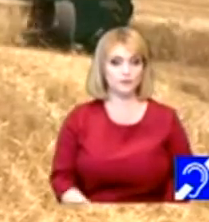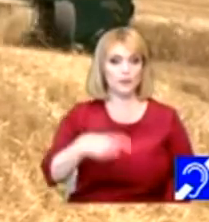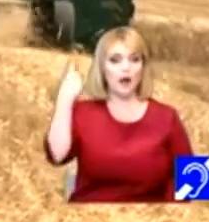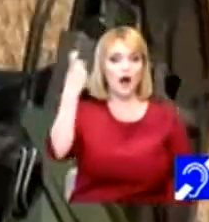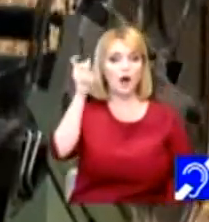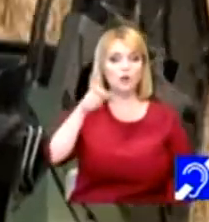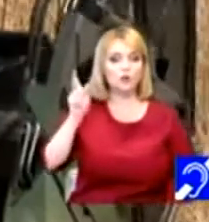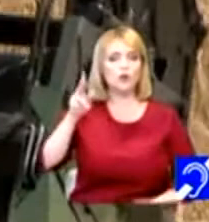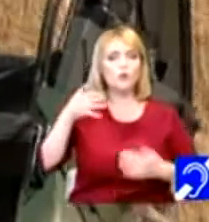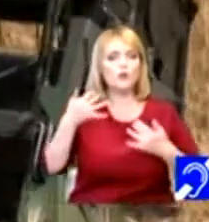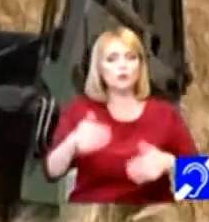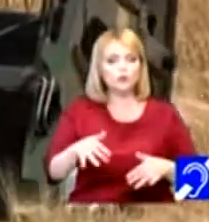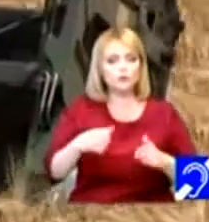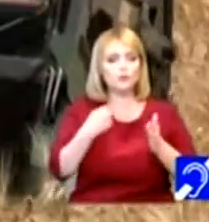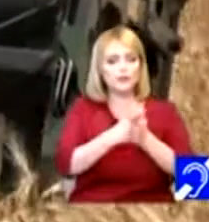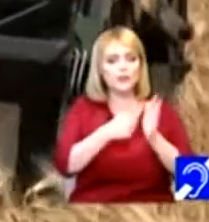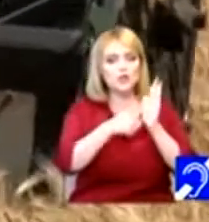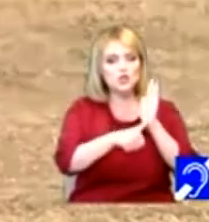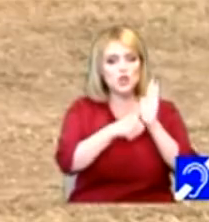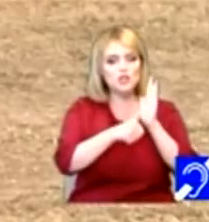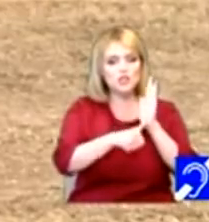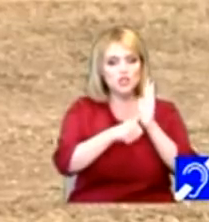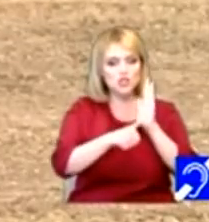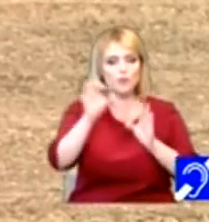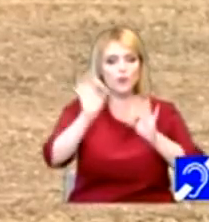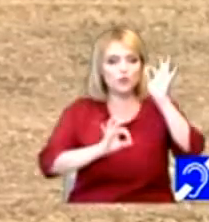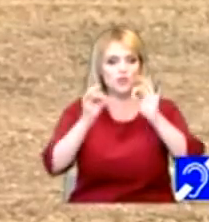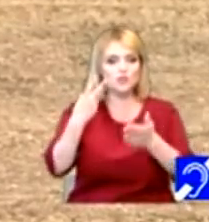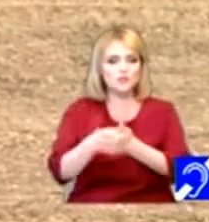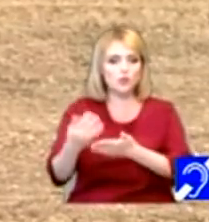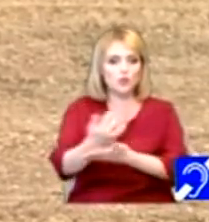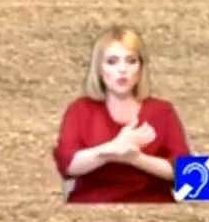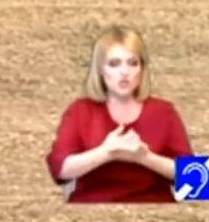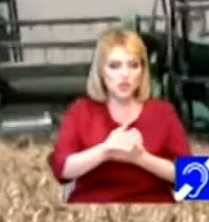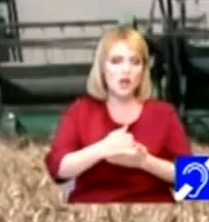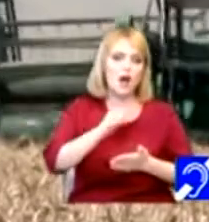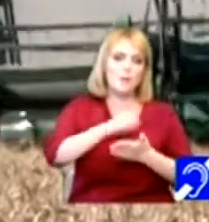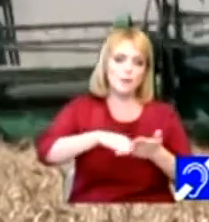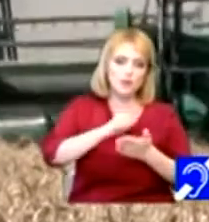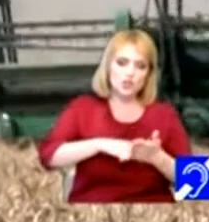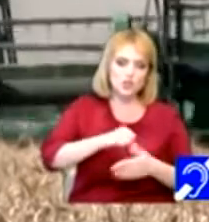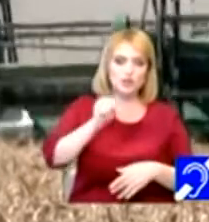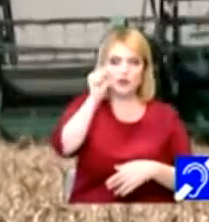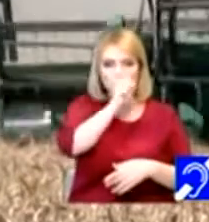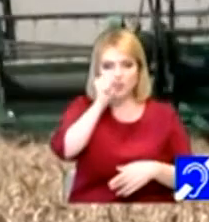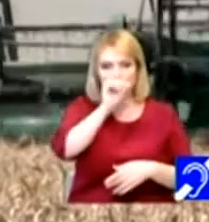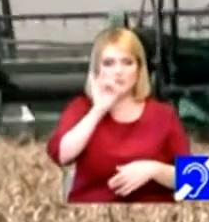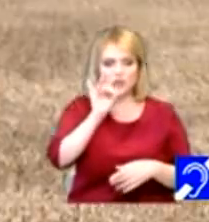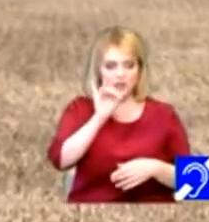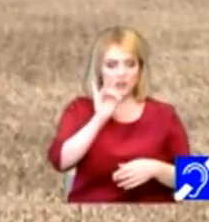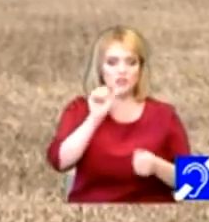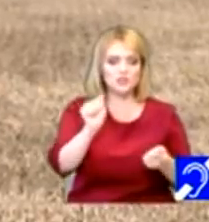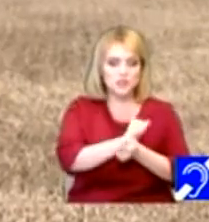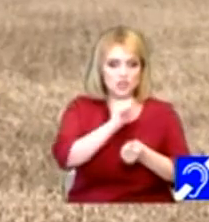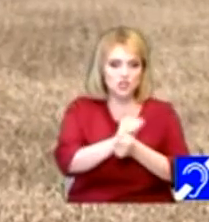Agricultorii care au pierdut până la 60% din culturi din cauza înghețului sau a secetei prelungite pot depune dosarele la IPA până pe